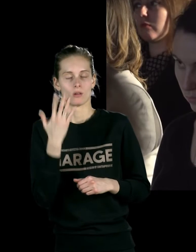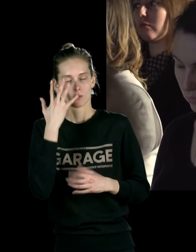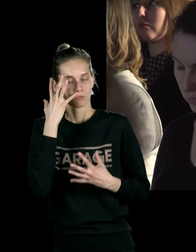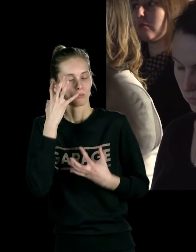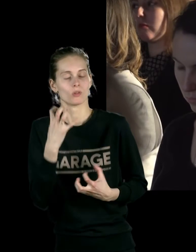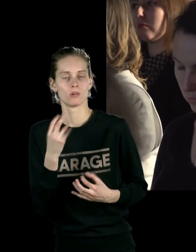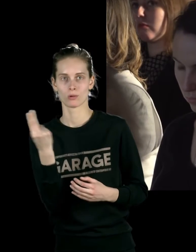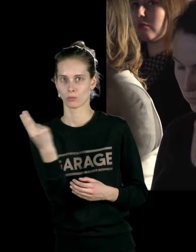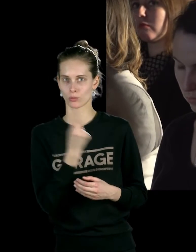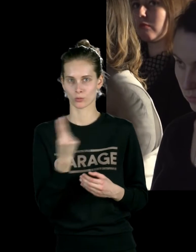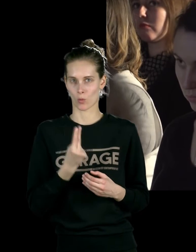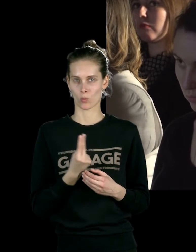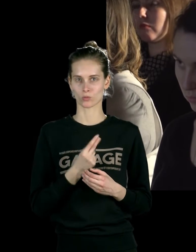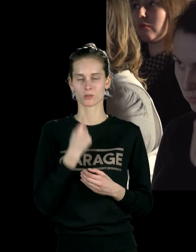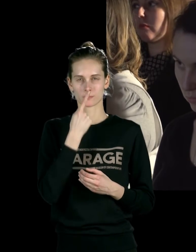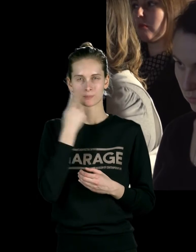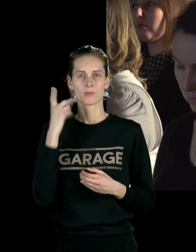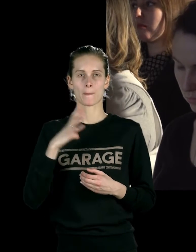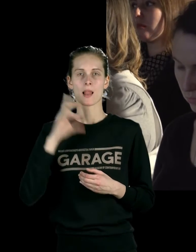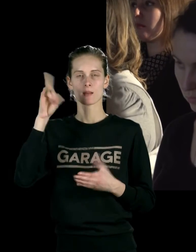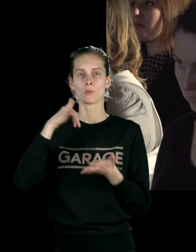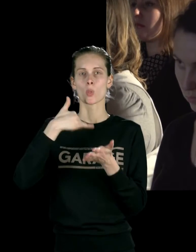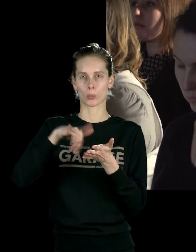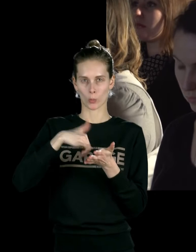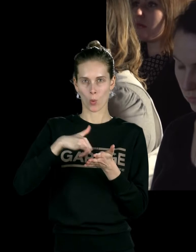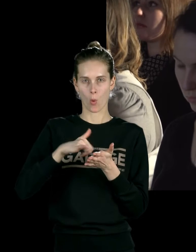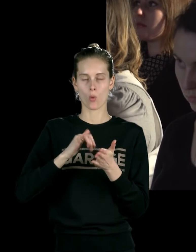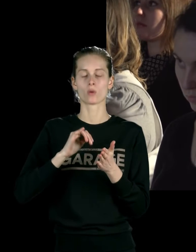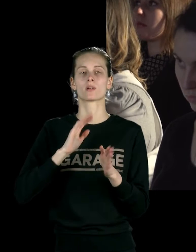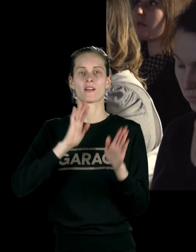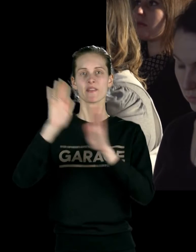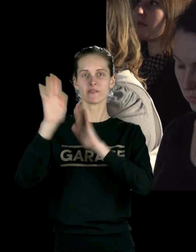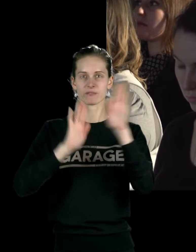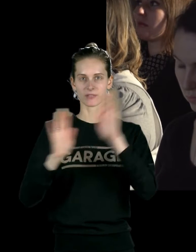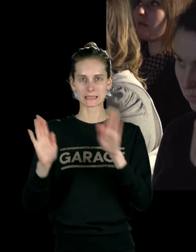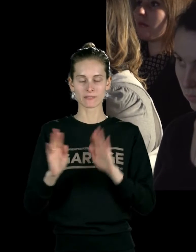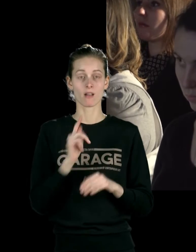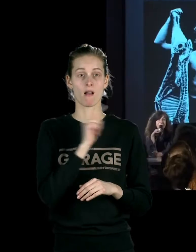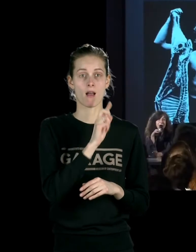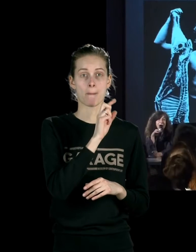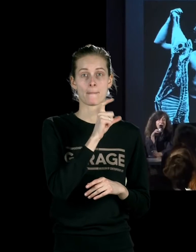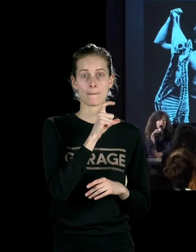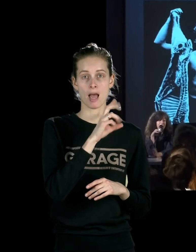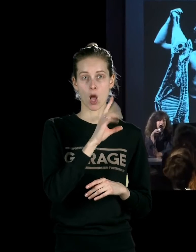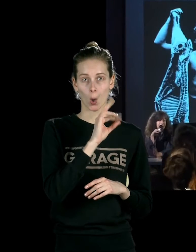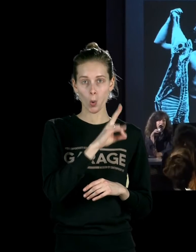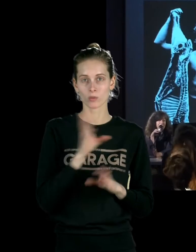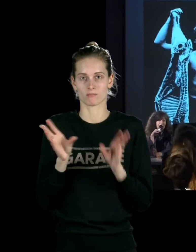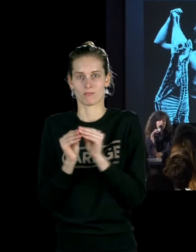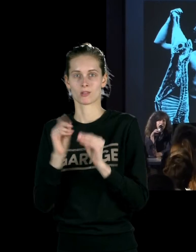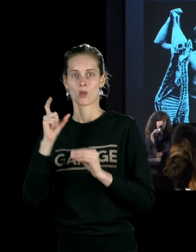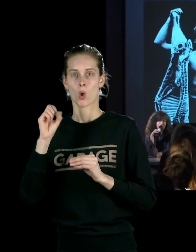по-моему, в Нью-Йорке была выставка, где работы Фрэнсиса Бэкона были выставлены вместе с работами Дэмиана Хёрста.